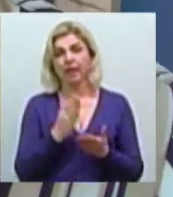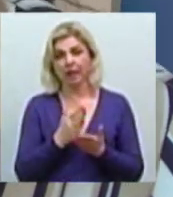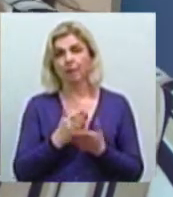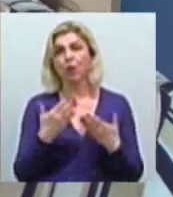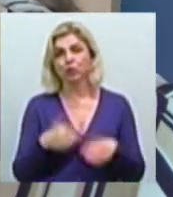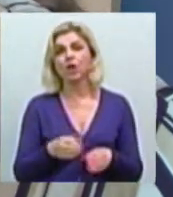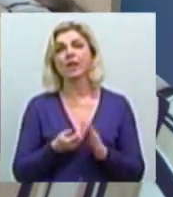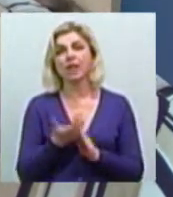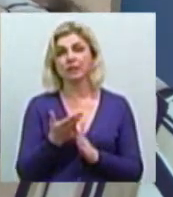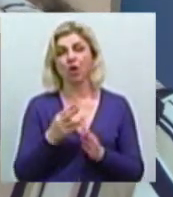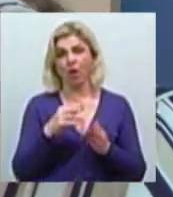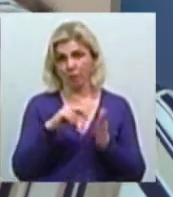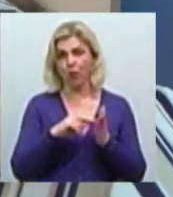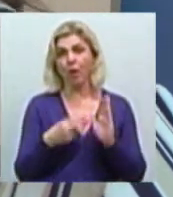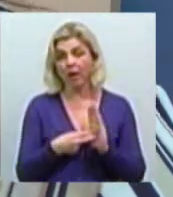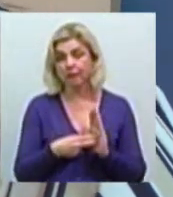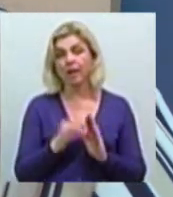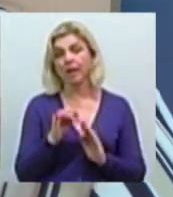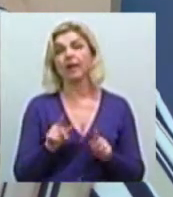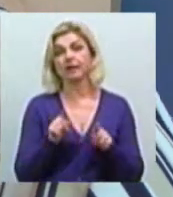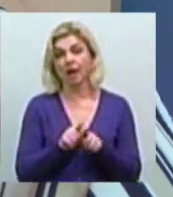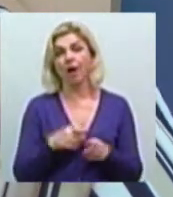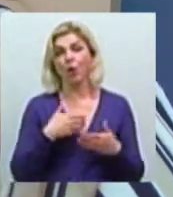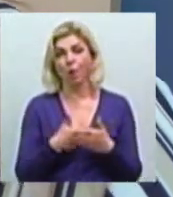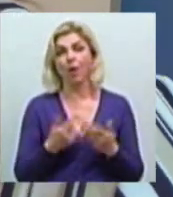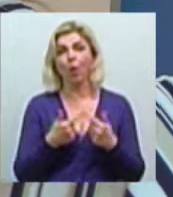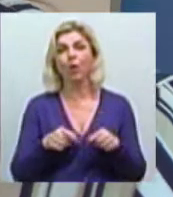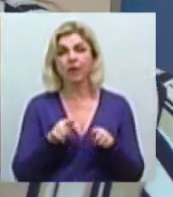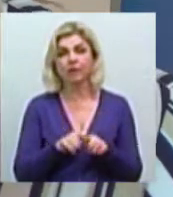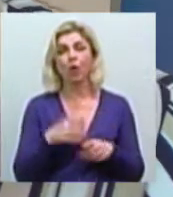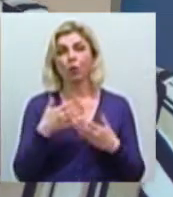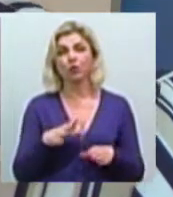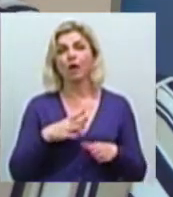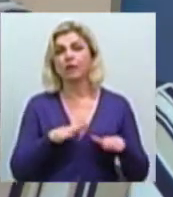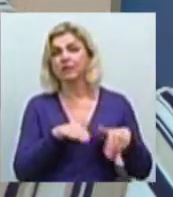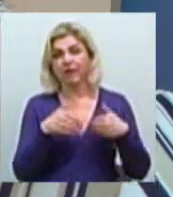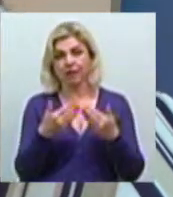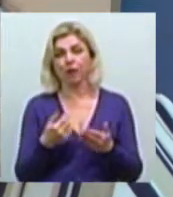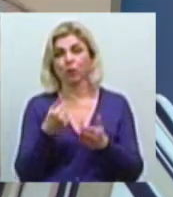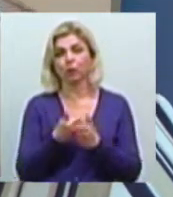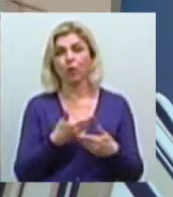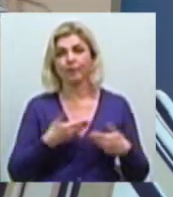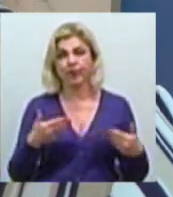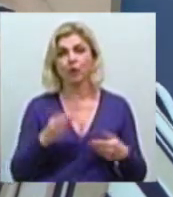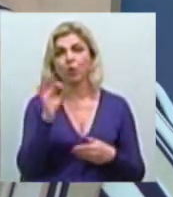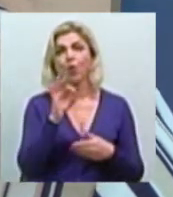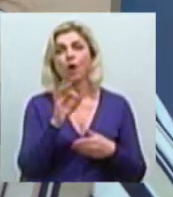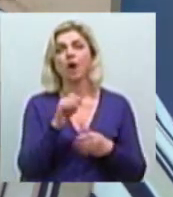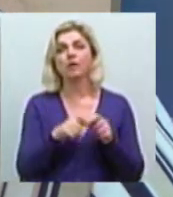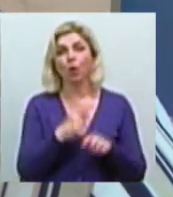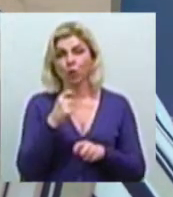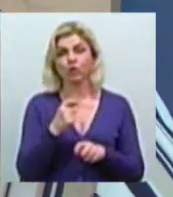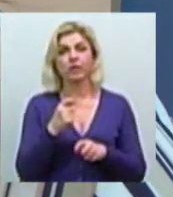проекти, і в тому числі дана громадська організація «Викривач», вона вже зверталася до нас з приводу порушення